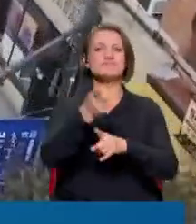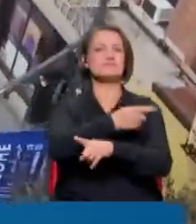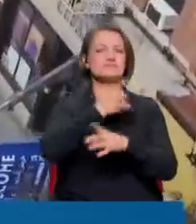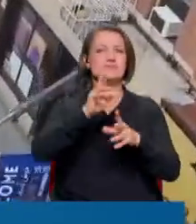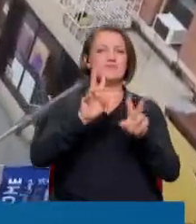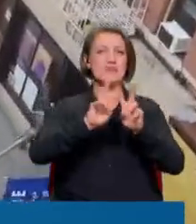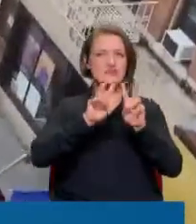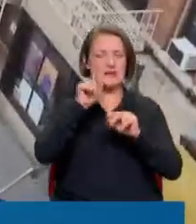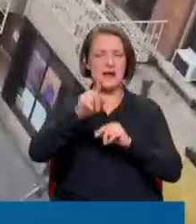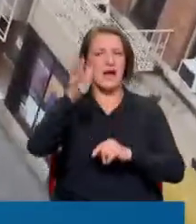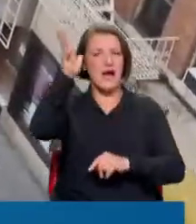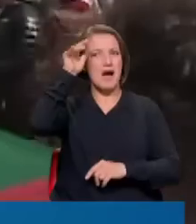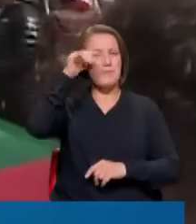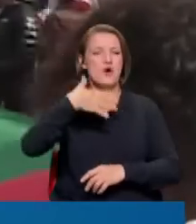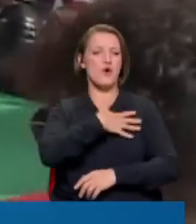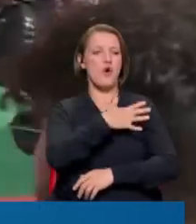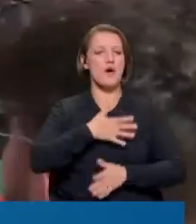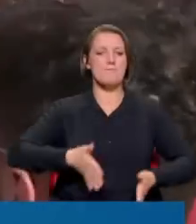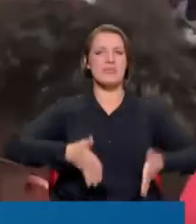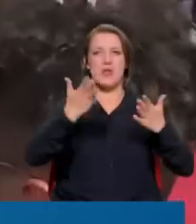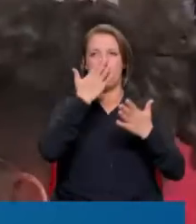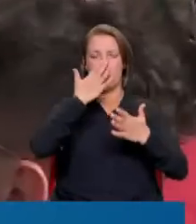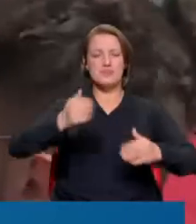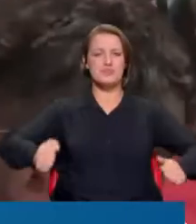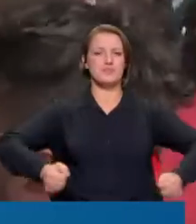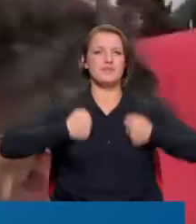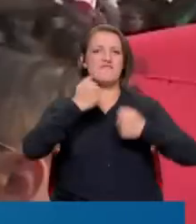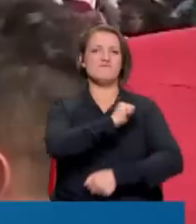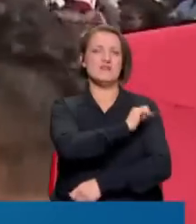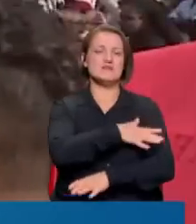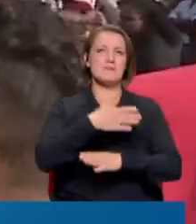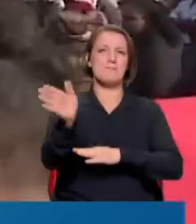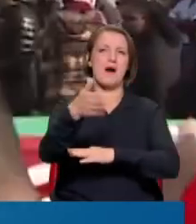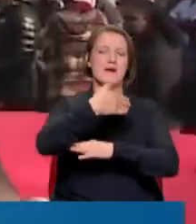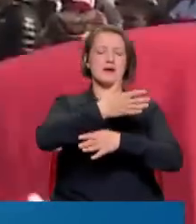washington'da ABD kongre binası önünde dev Filistin bayrağı